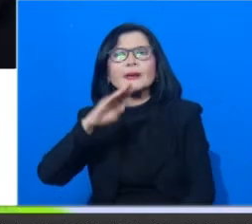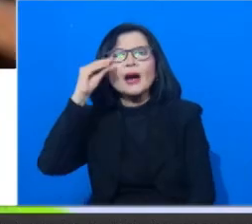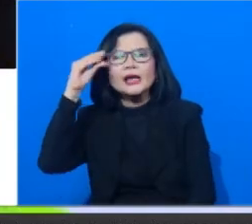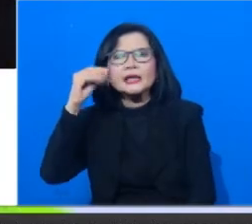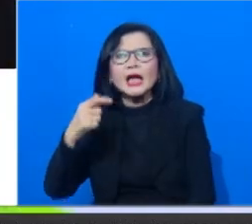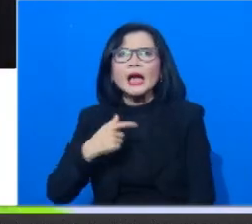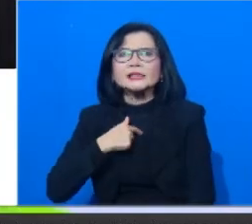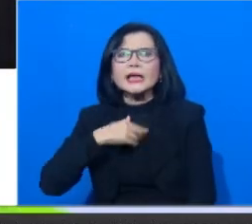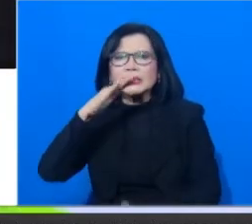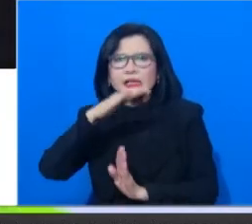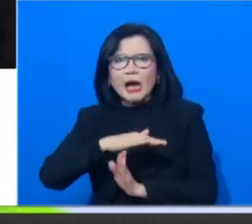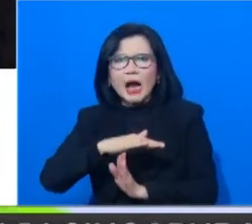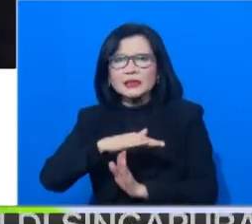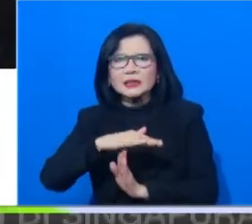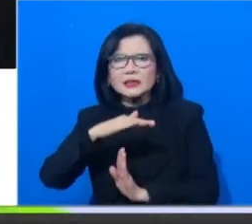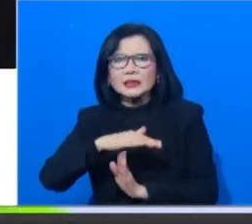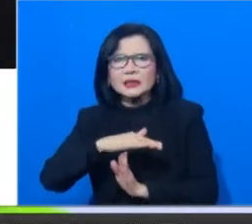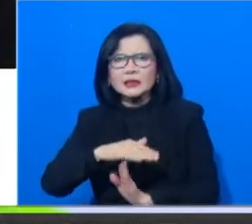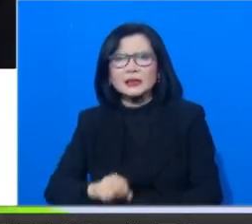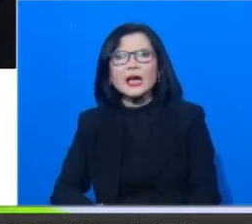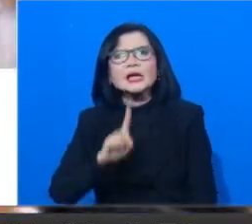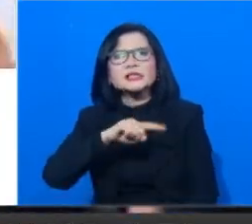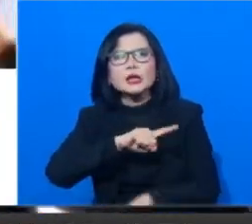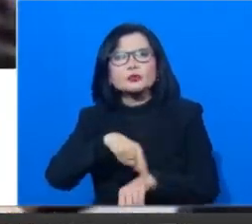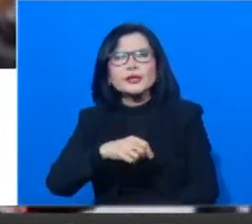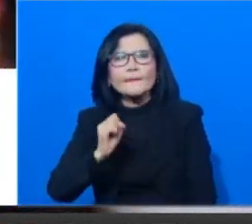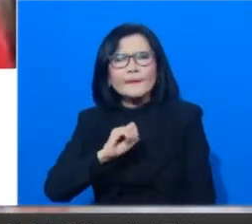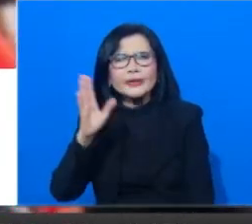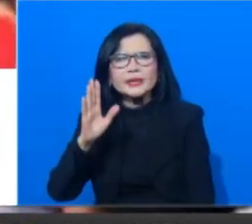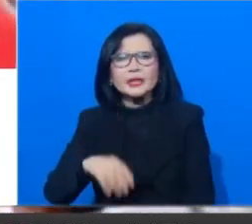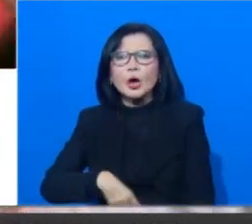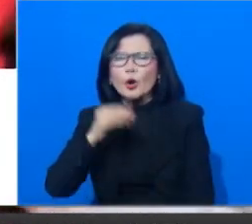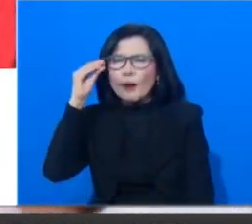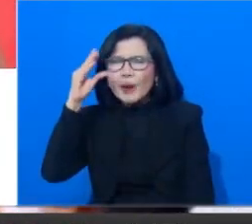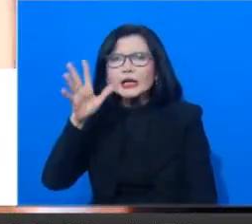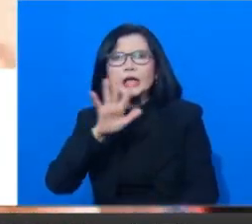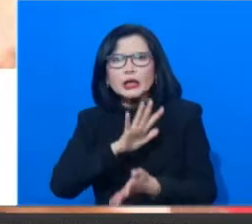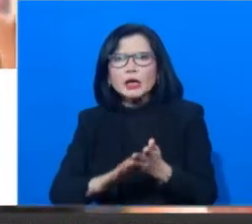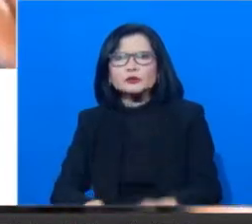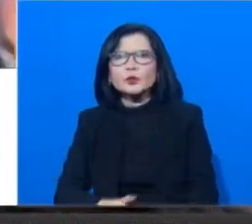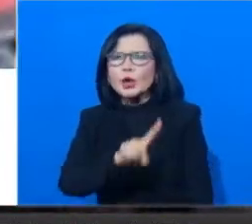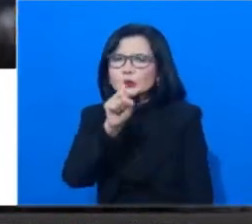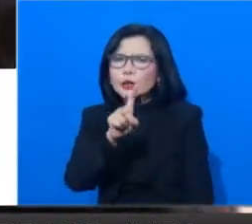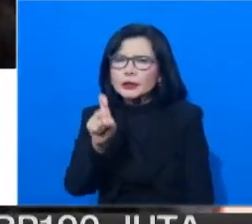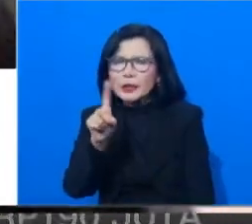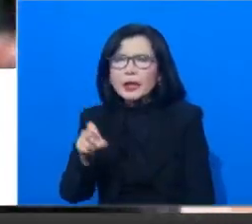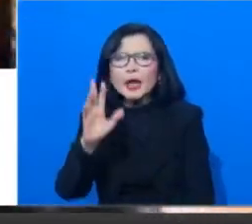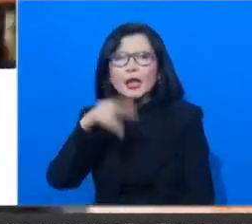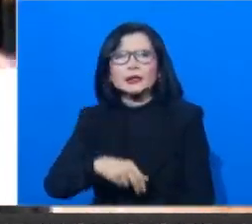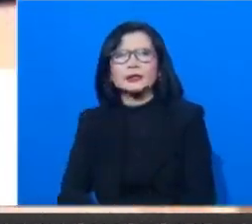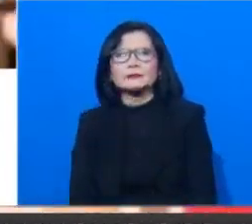saya diberi istirahat cuman S jam lebih atau 2 jam itu selebihnya pagi-pagi langsung di lagi di